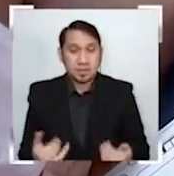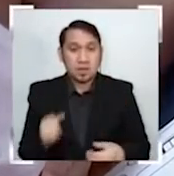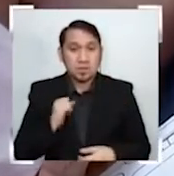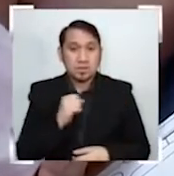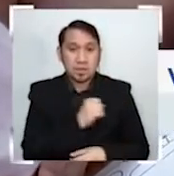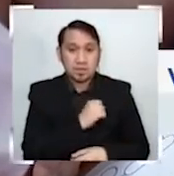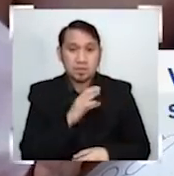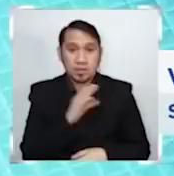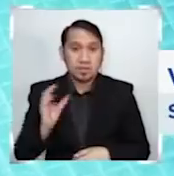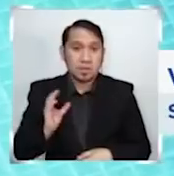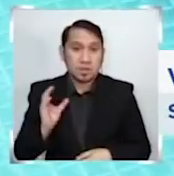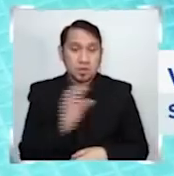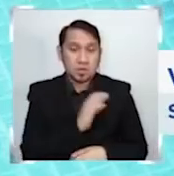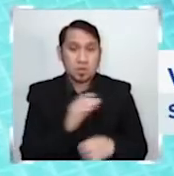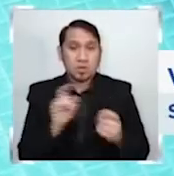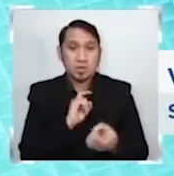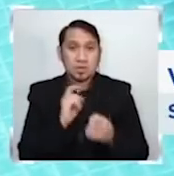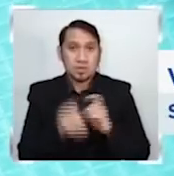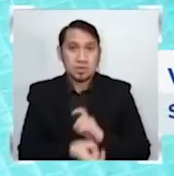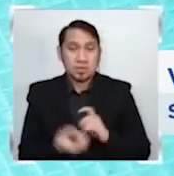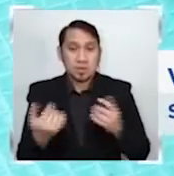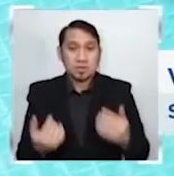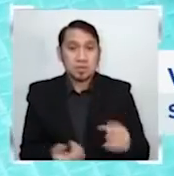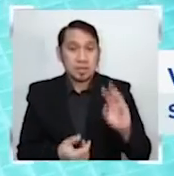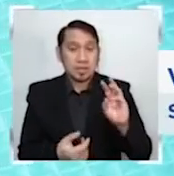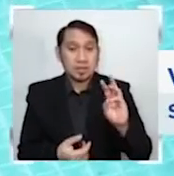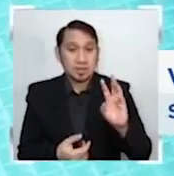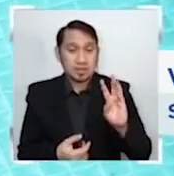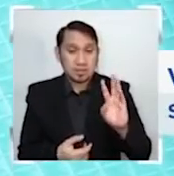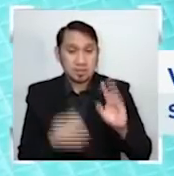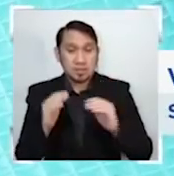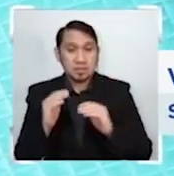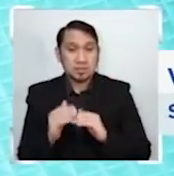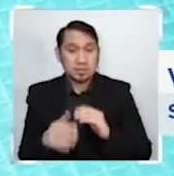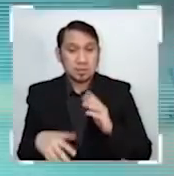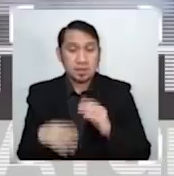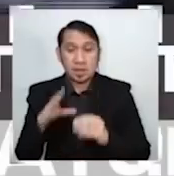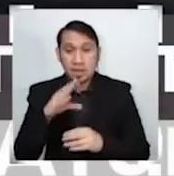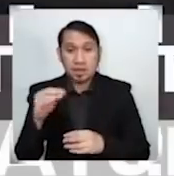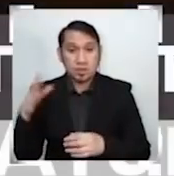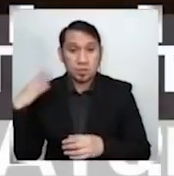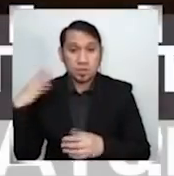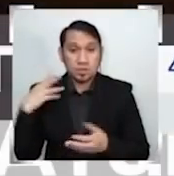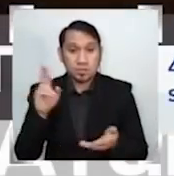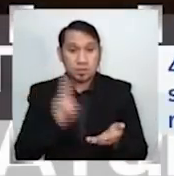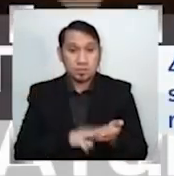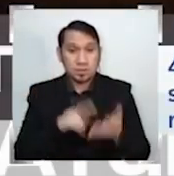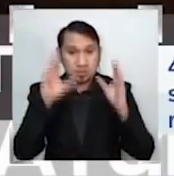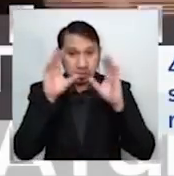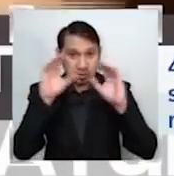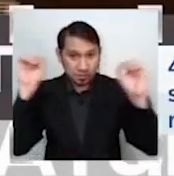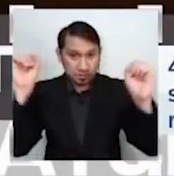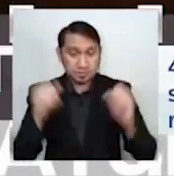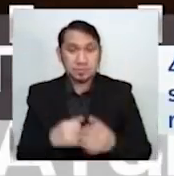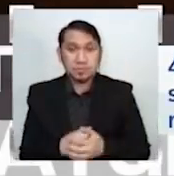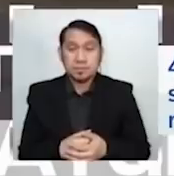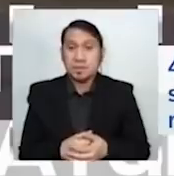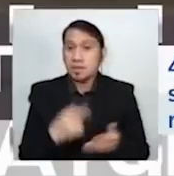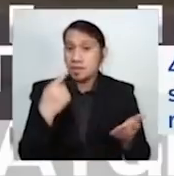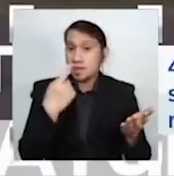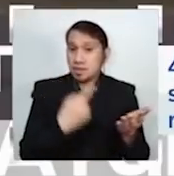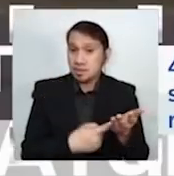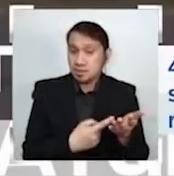panukalang itaas sa 16 ang age of consent at inihintay na lamang ang pirma ng Pangulo. Sa forum naman ng isang